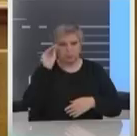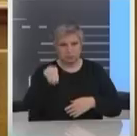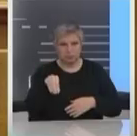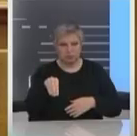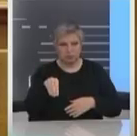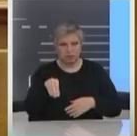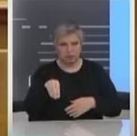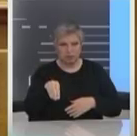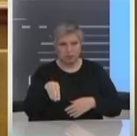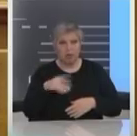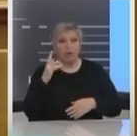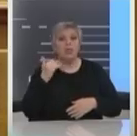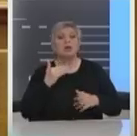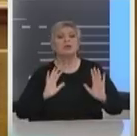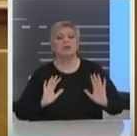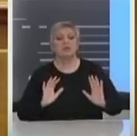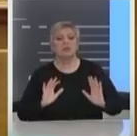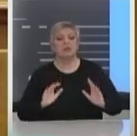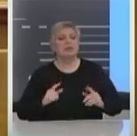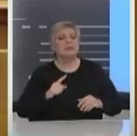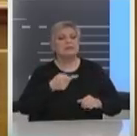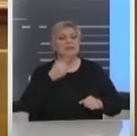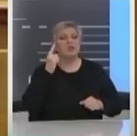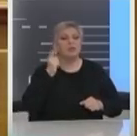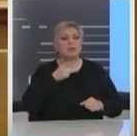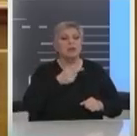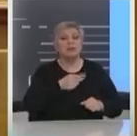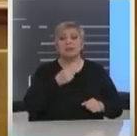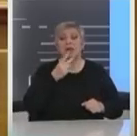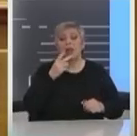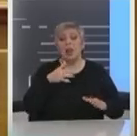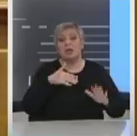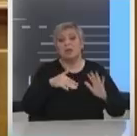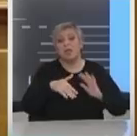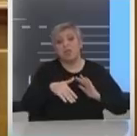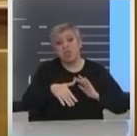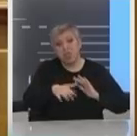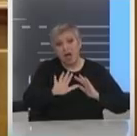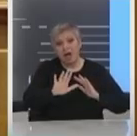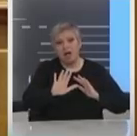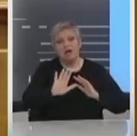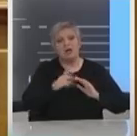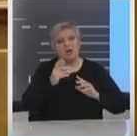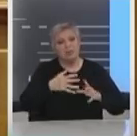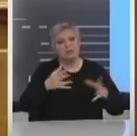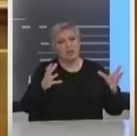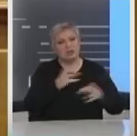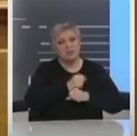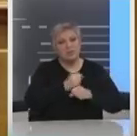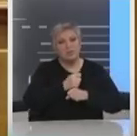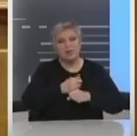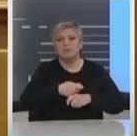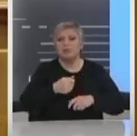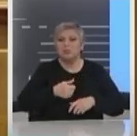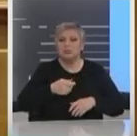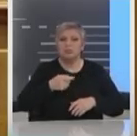Πιστεύετε ότι σας πιστεύουν όταν μιλάτε για καθαρή έξοδο από τα μνημόνια? Η κοινωνία ξέρει ότι